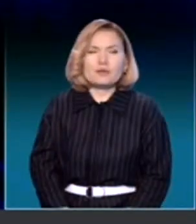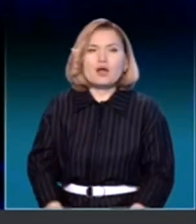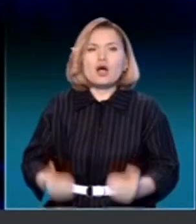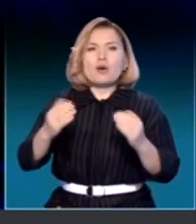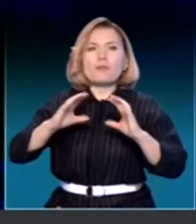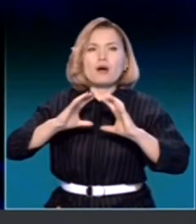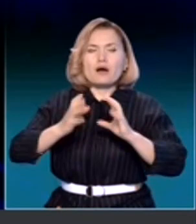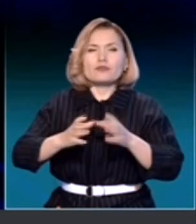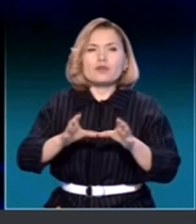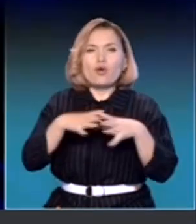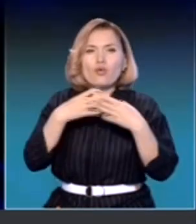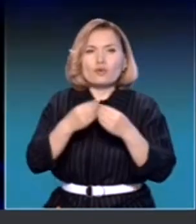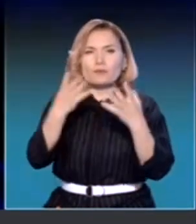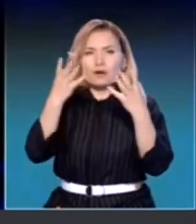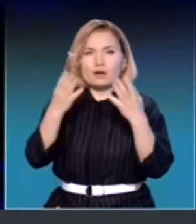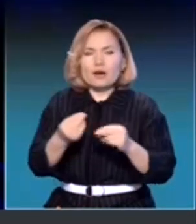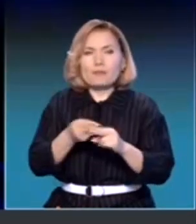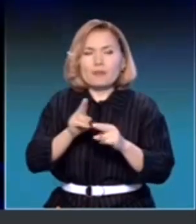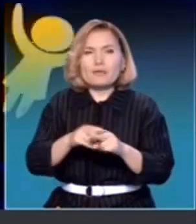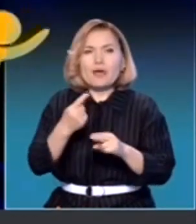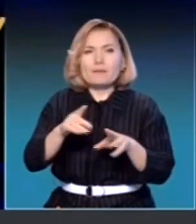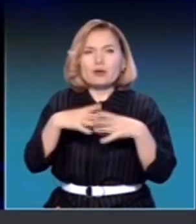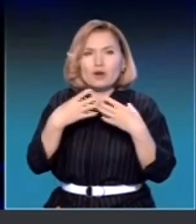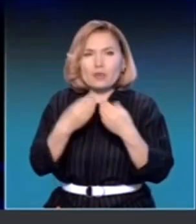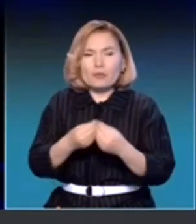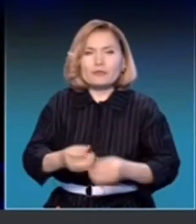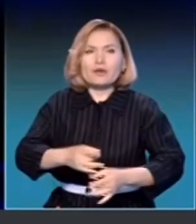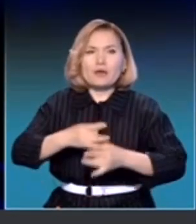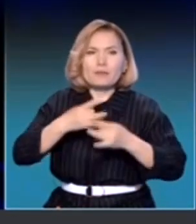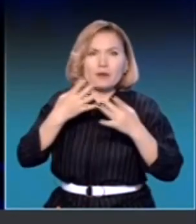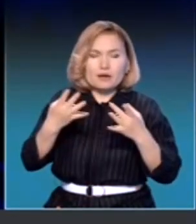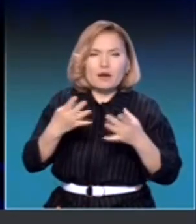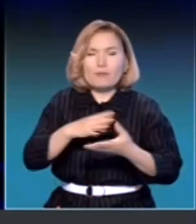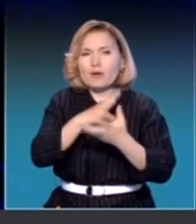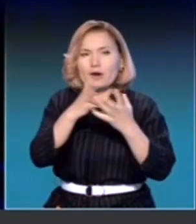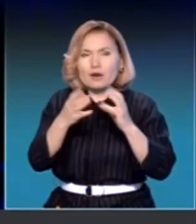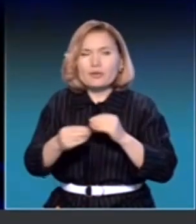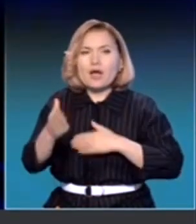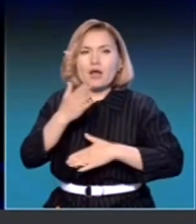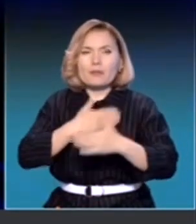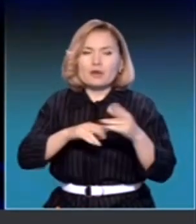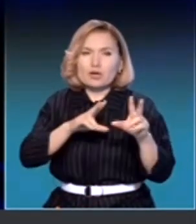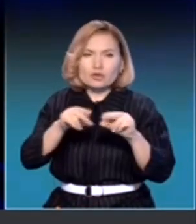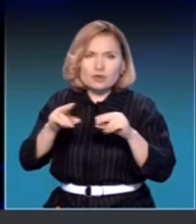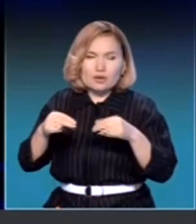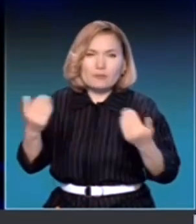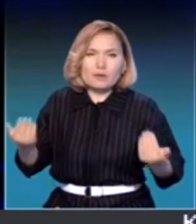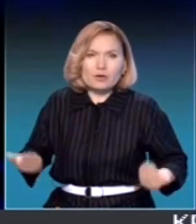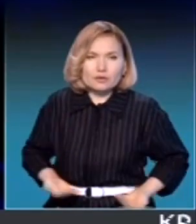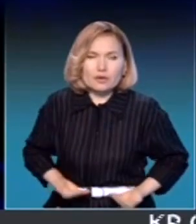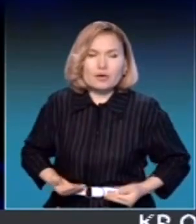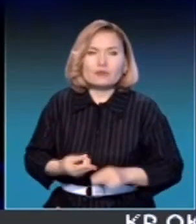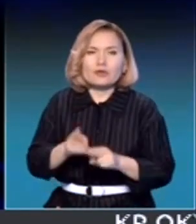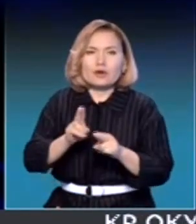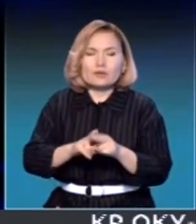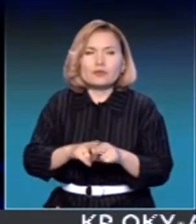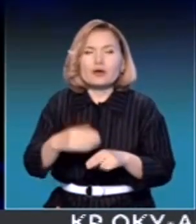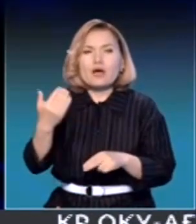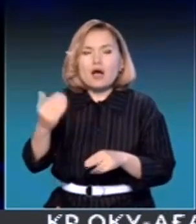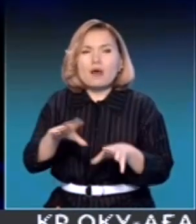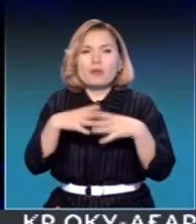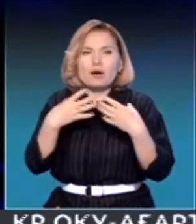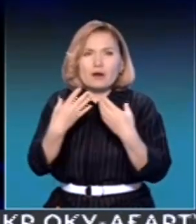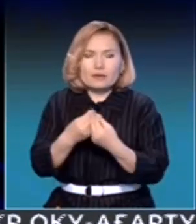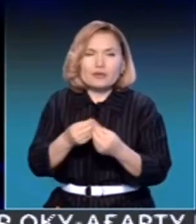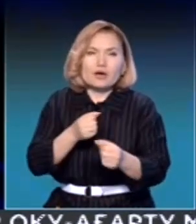Бүгін халықаралық отбасы күні. Бір жанұя бұл мерекені төрт көзі түгел мәз-мейрам болып қарсы алса, енді бірі туған әкелерінен